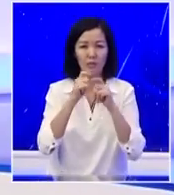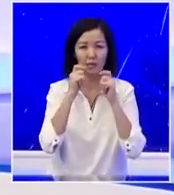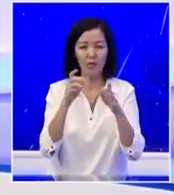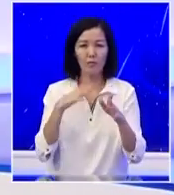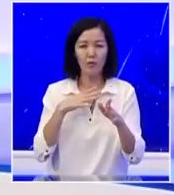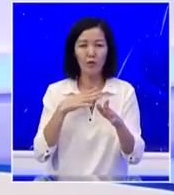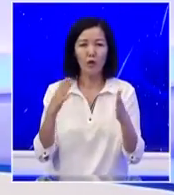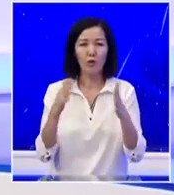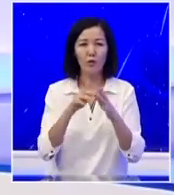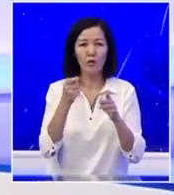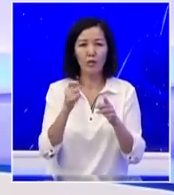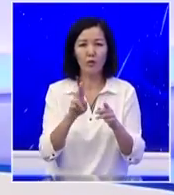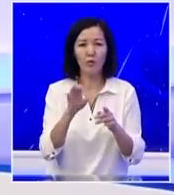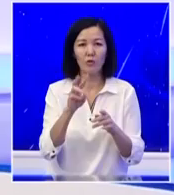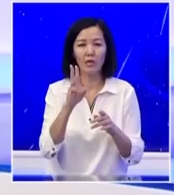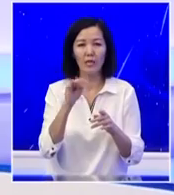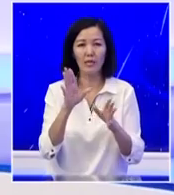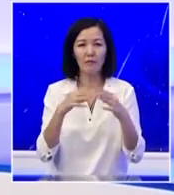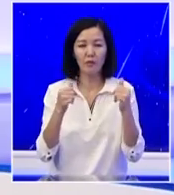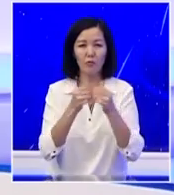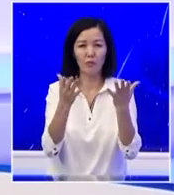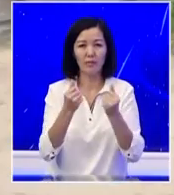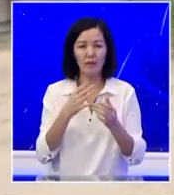кілтін Қожагелдіновтер әулетіне табыстады.